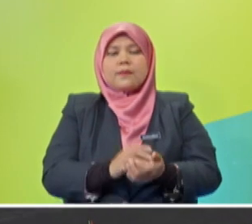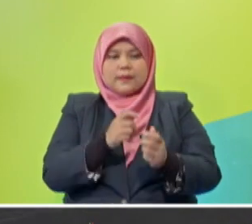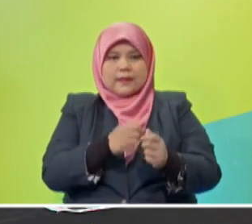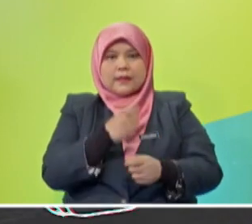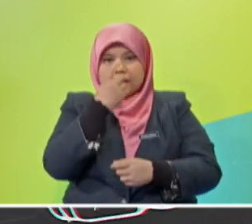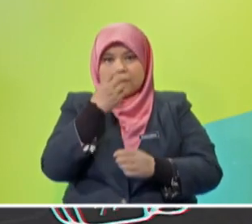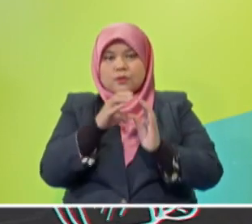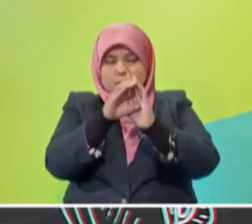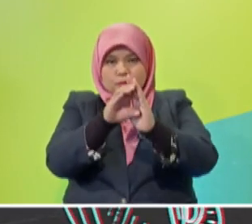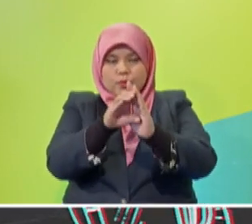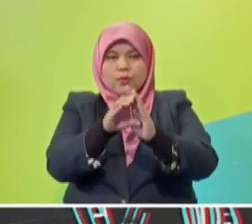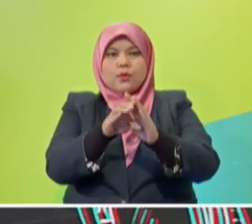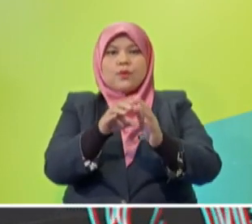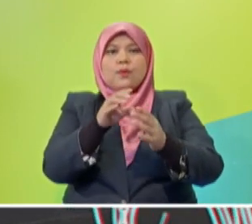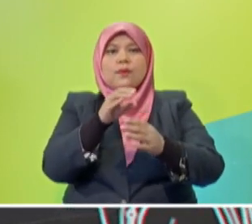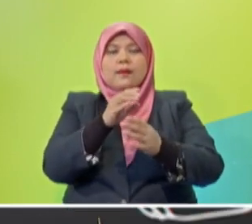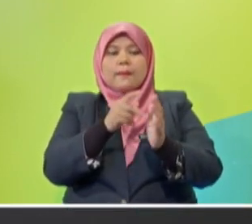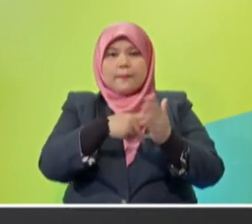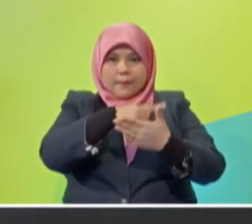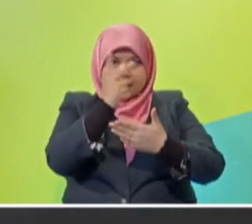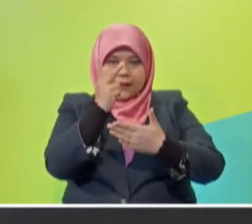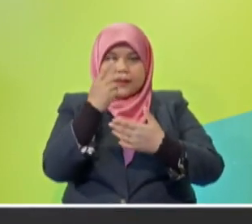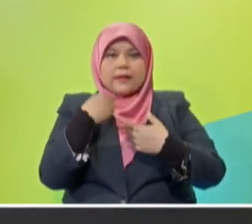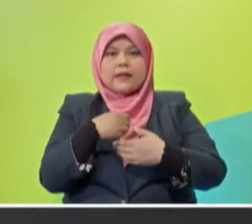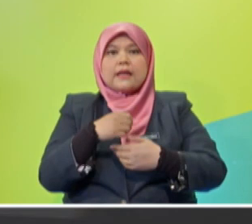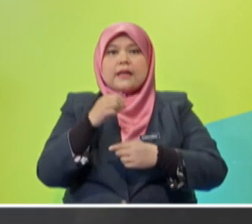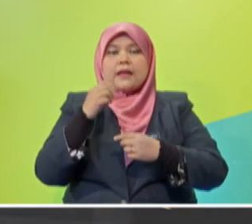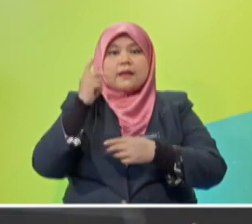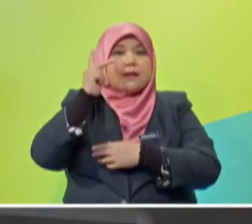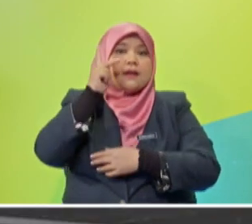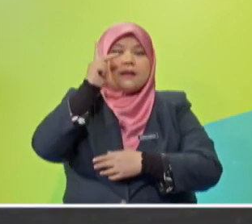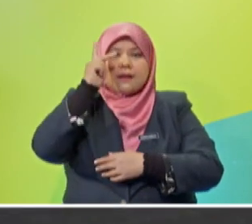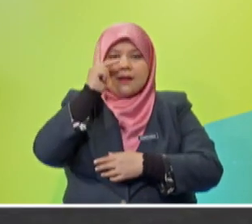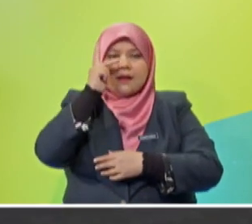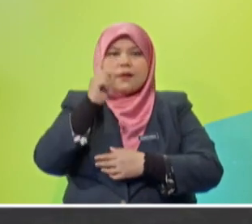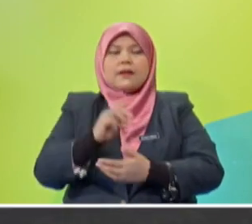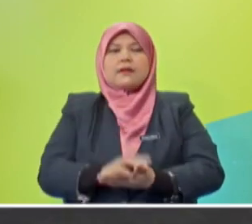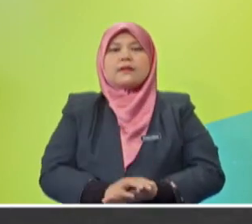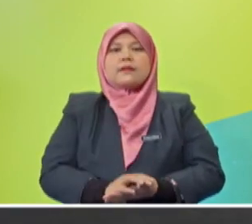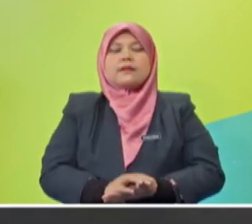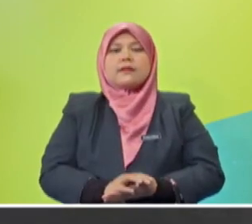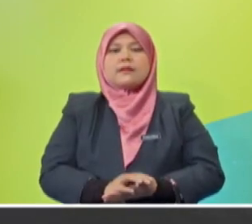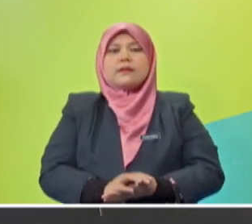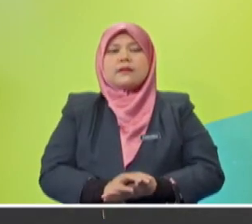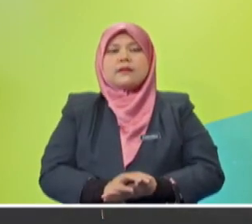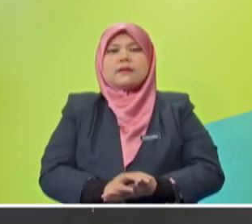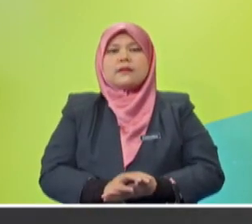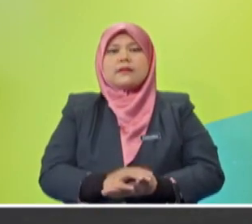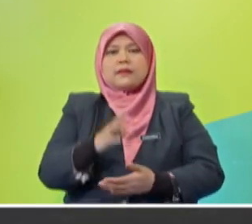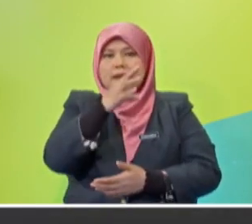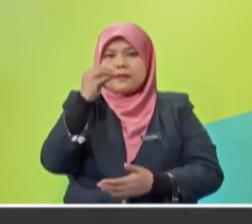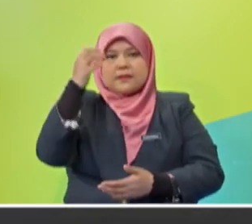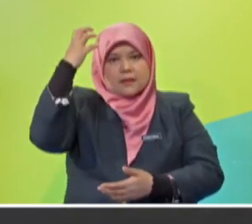tanaman padi banyak ditanam di Alor Star Kedah dan juga Sekincan Selangor. Okey, satu benda saya nak highlight di